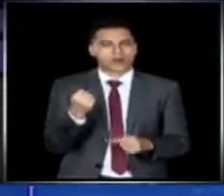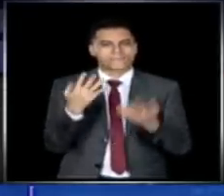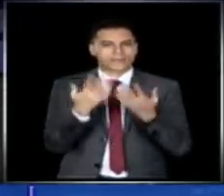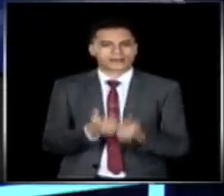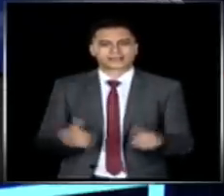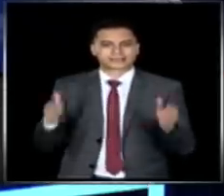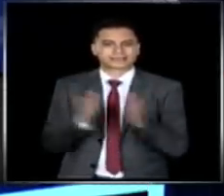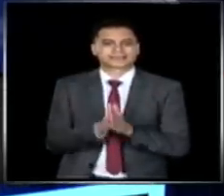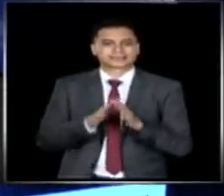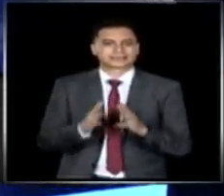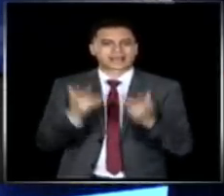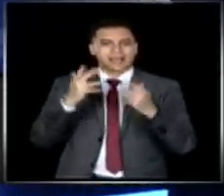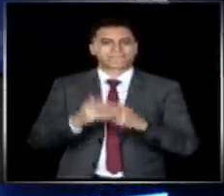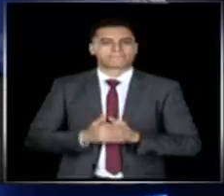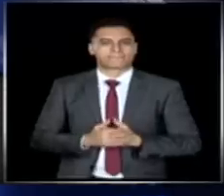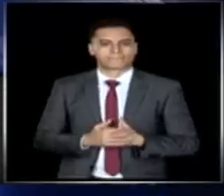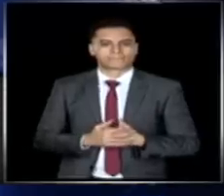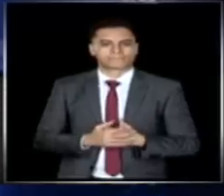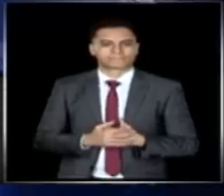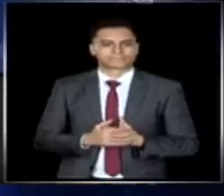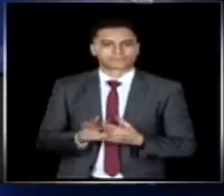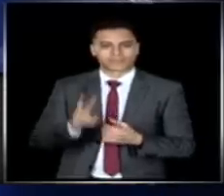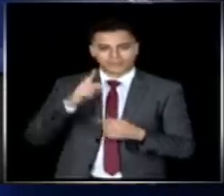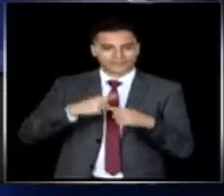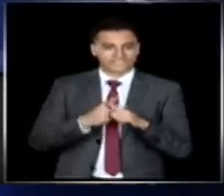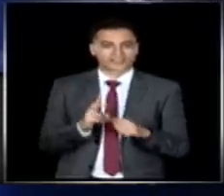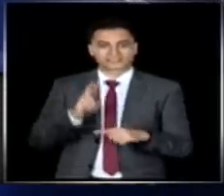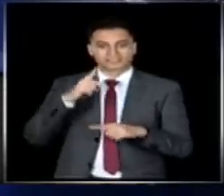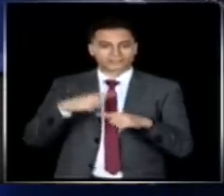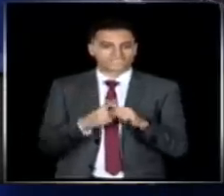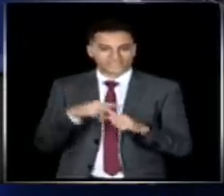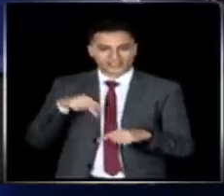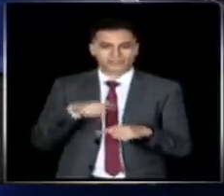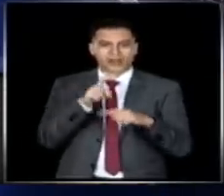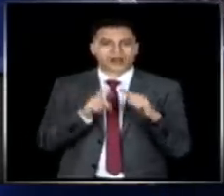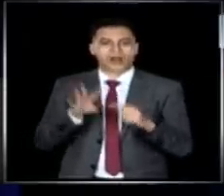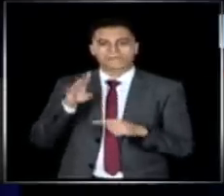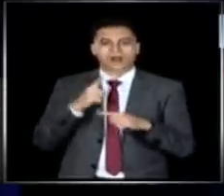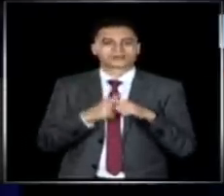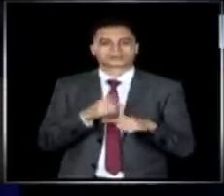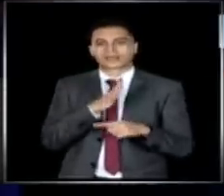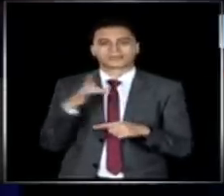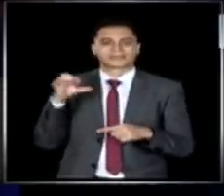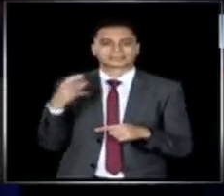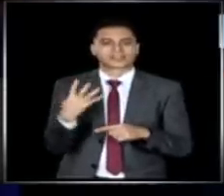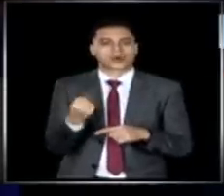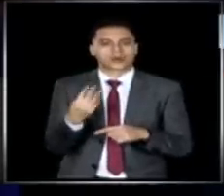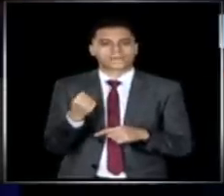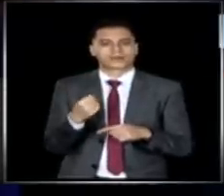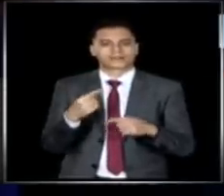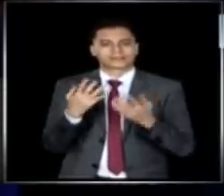زائد 149 يساوي كام؟ 7 في 7 في 8 على 4